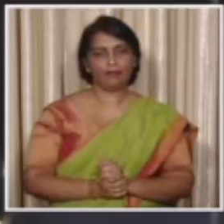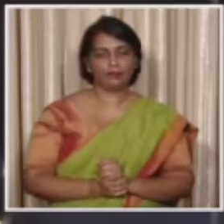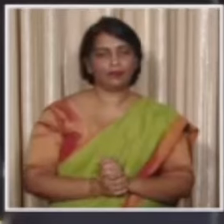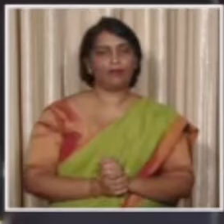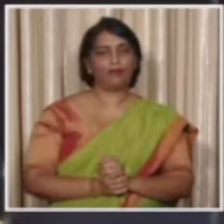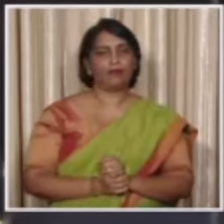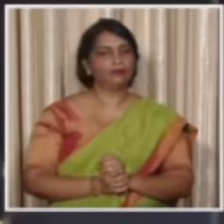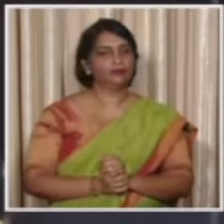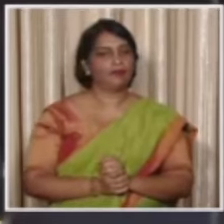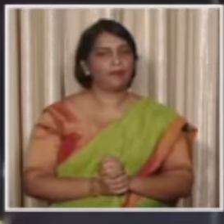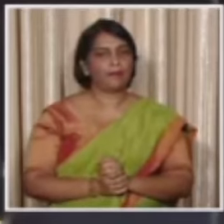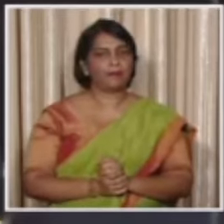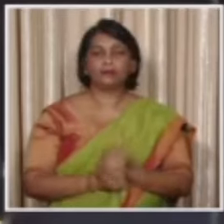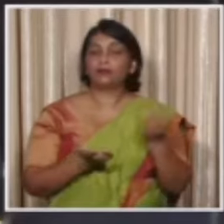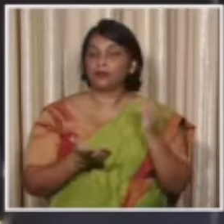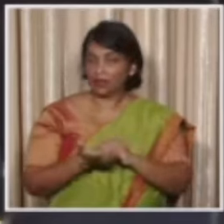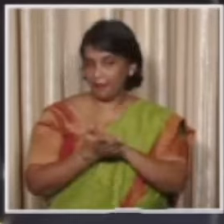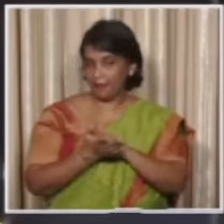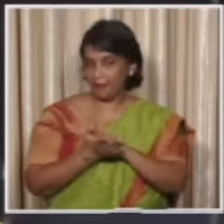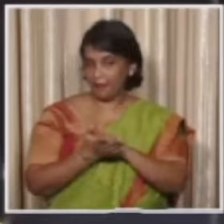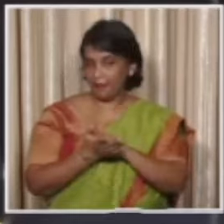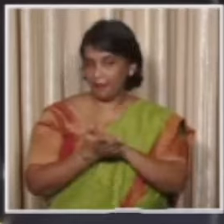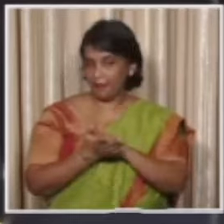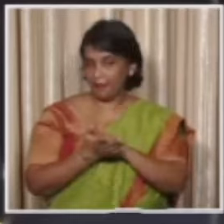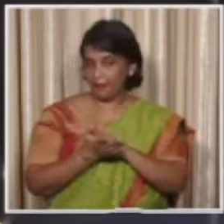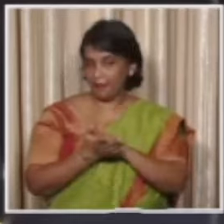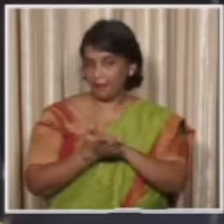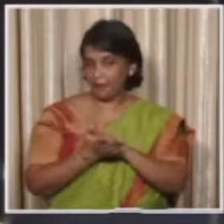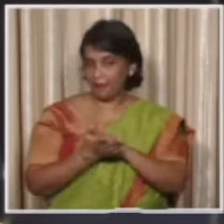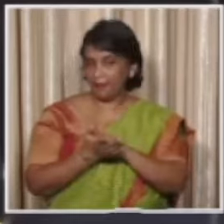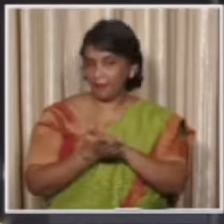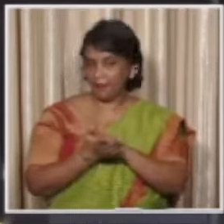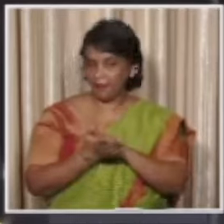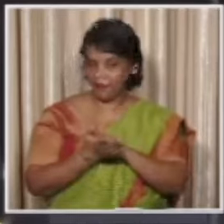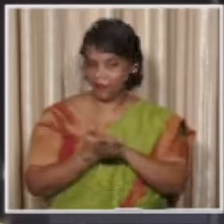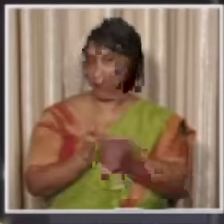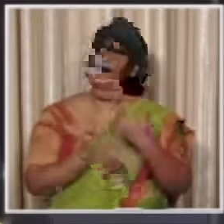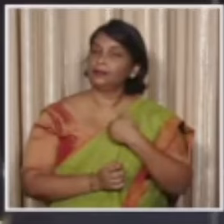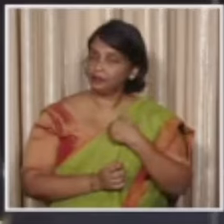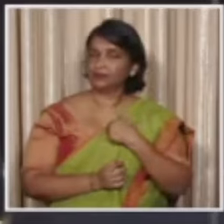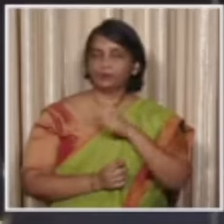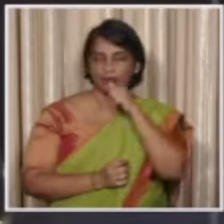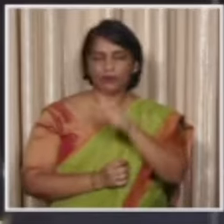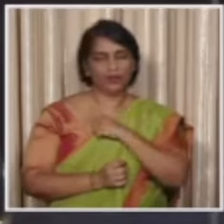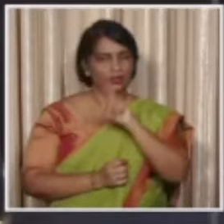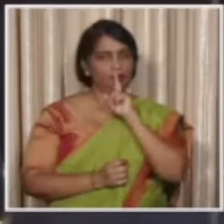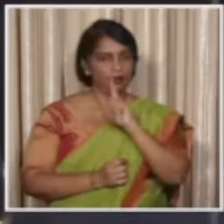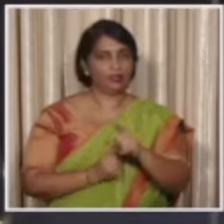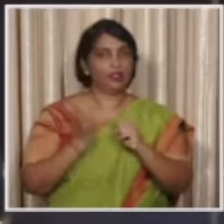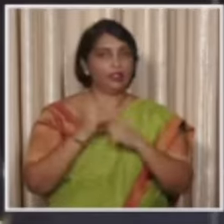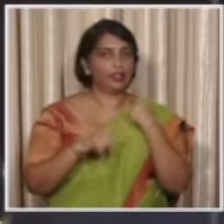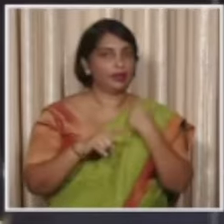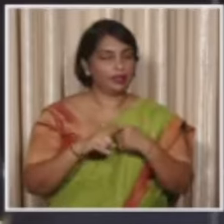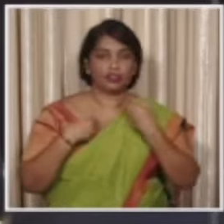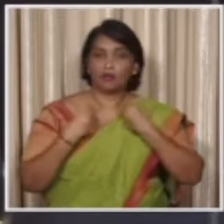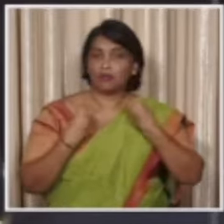referred earlier to the lack of funds in the treasury due to massive loss. උංගන්න කියන්නේ මොකද්ද කියලා? ආර්ථික විද්‍යාවේ මොකද්ද කියන්නේ